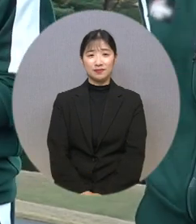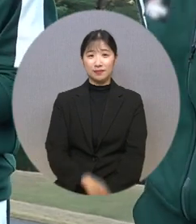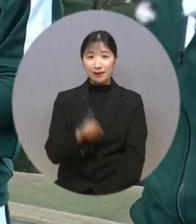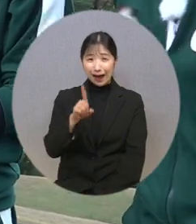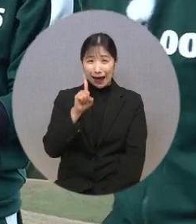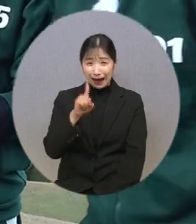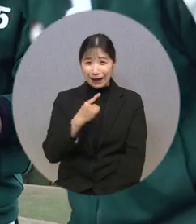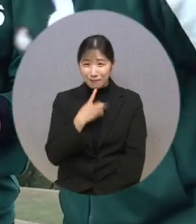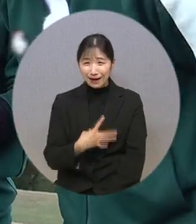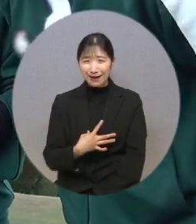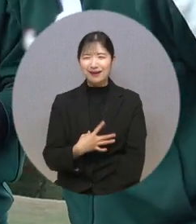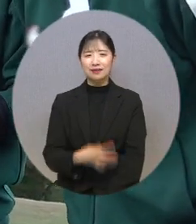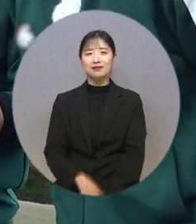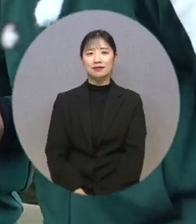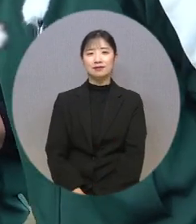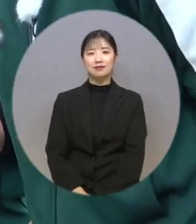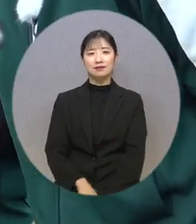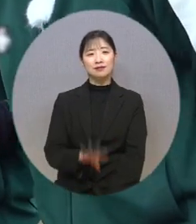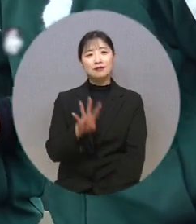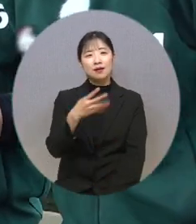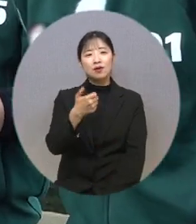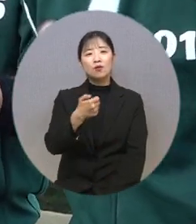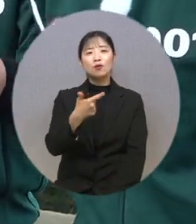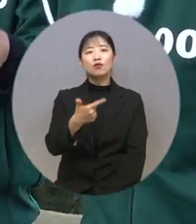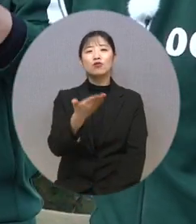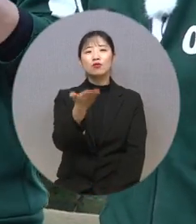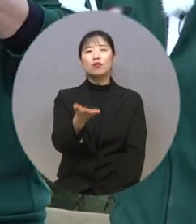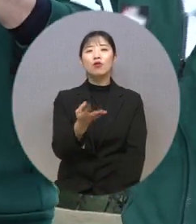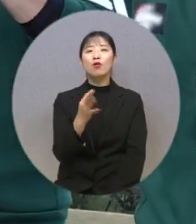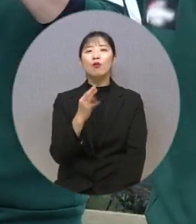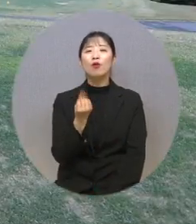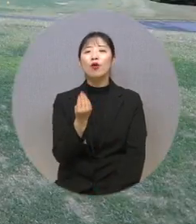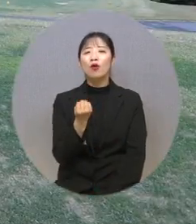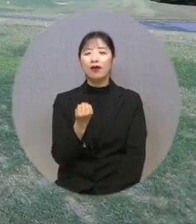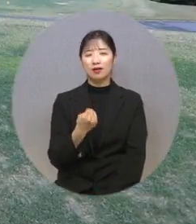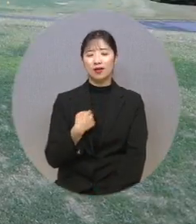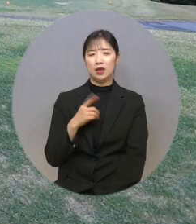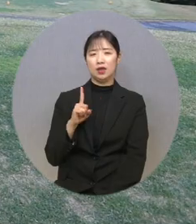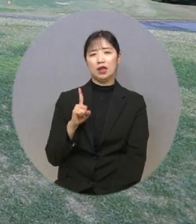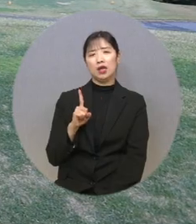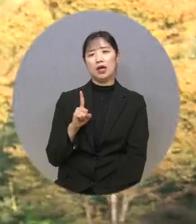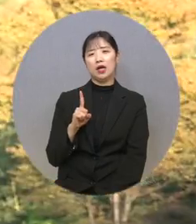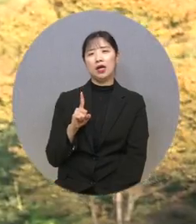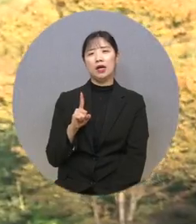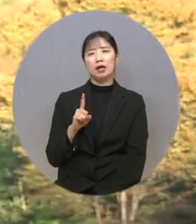네. 356번. 생각 몇 장입니다. 반납하십시오. 저 한 장입니다.